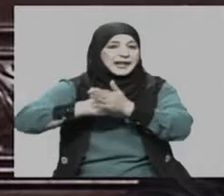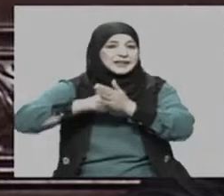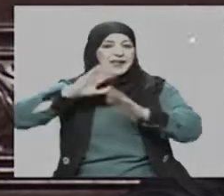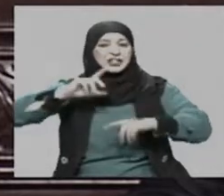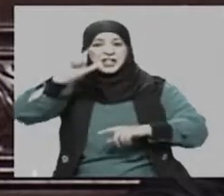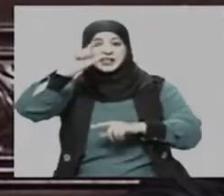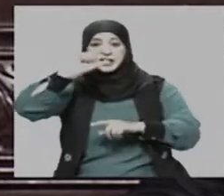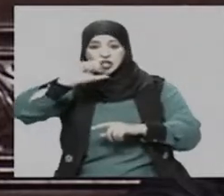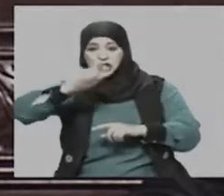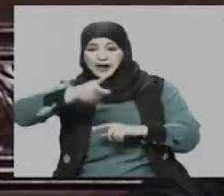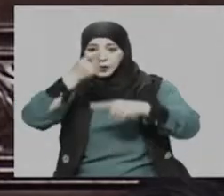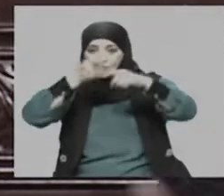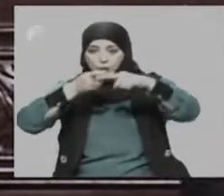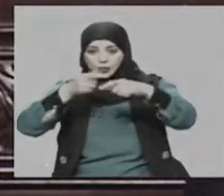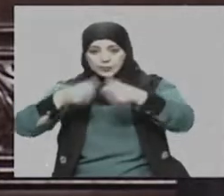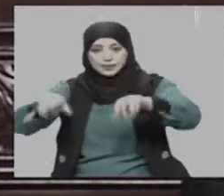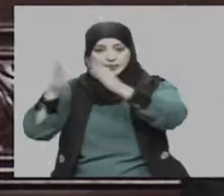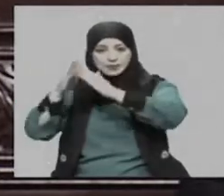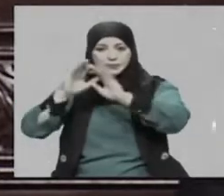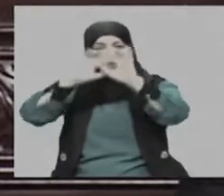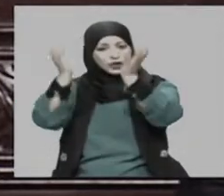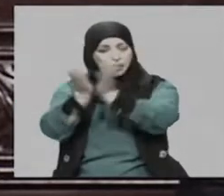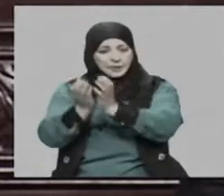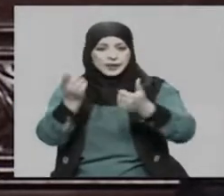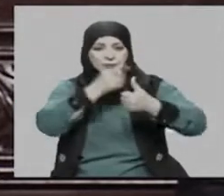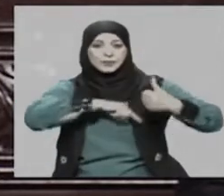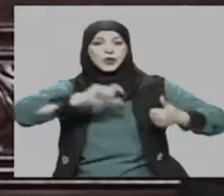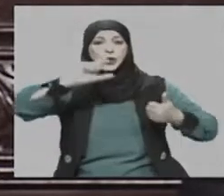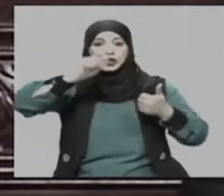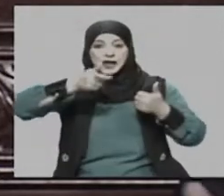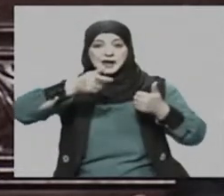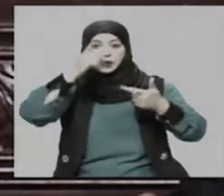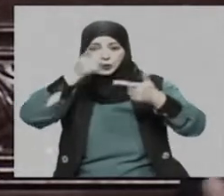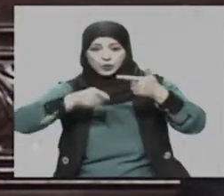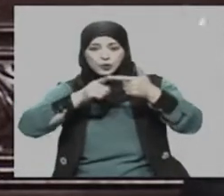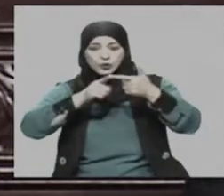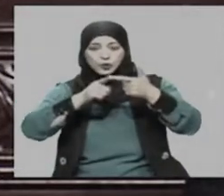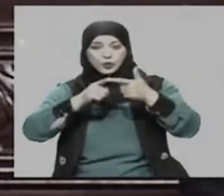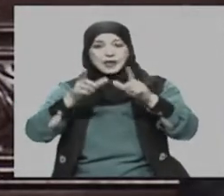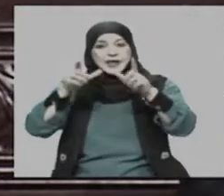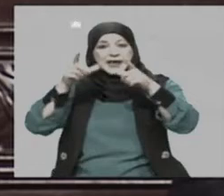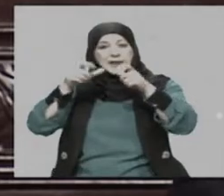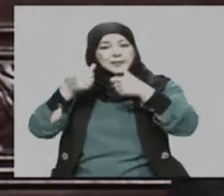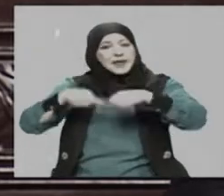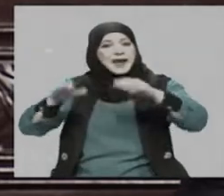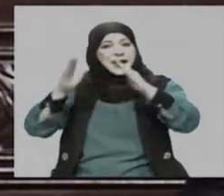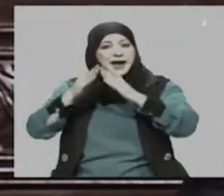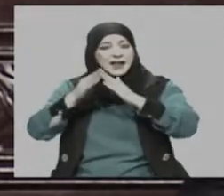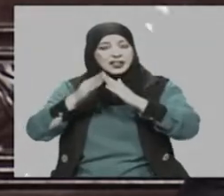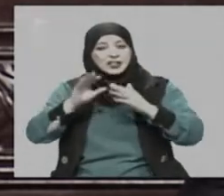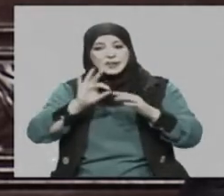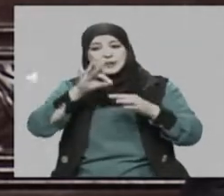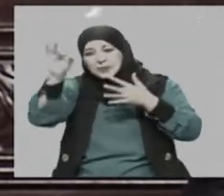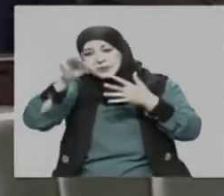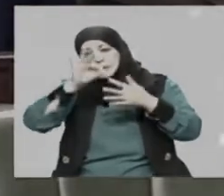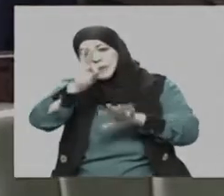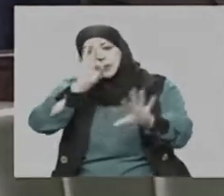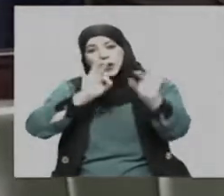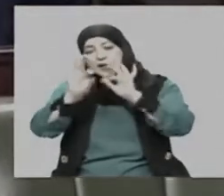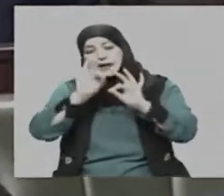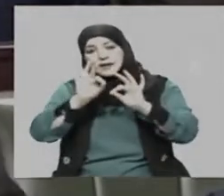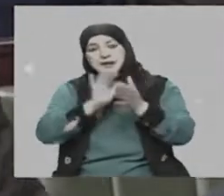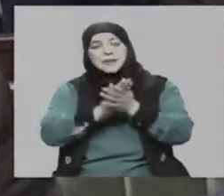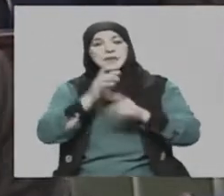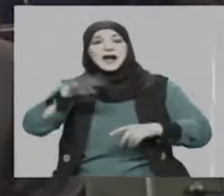شهر ونص حاج شامل، وعدينا شهر ونص معناتها حجر سامر حتى لنهار 4 ماي، وشهر